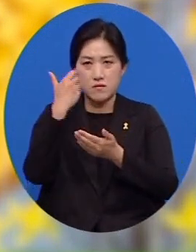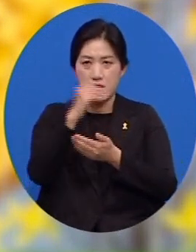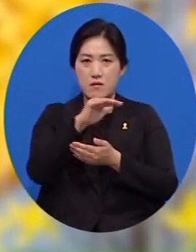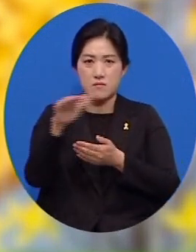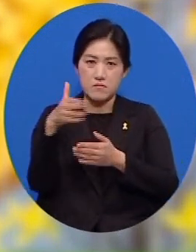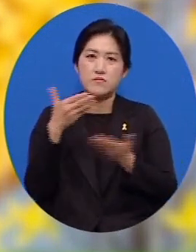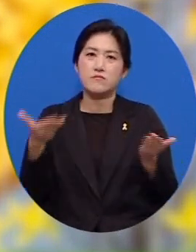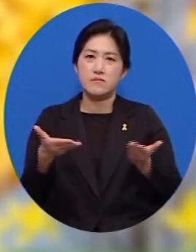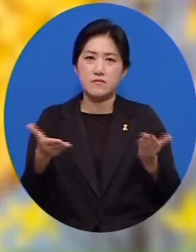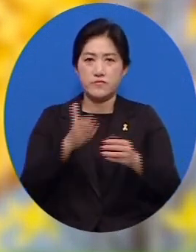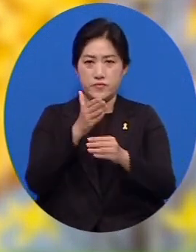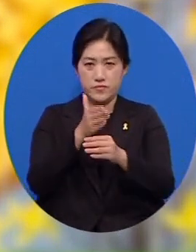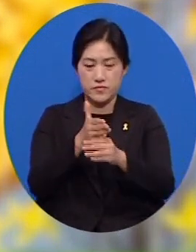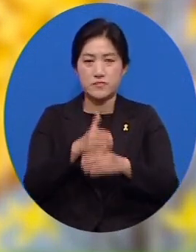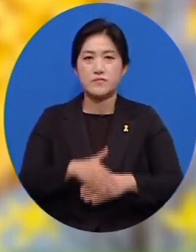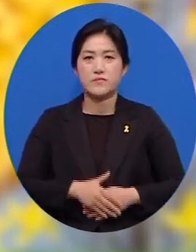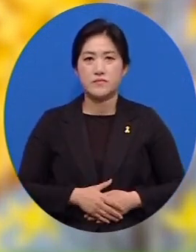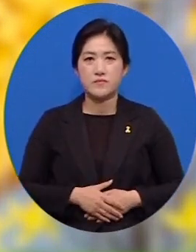있습니다.